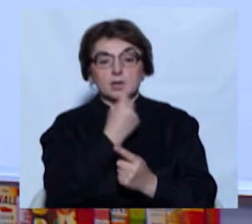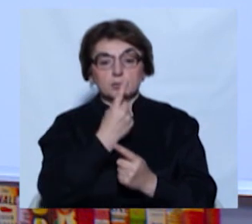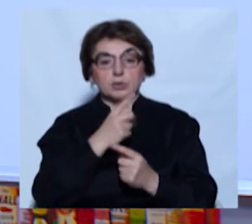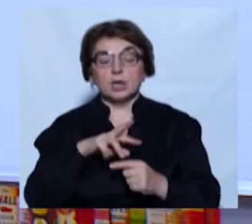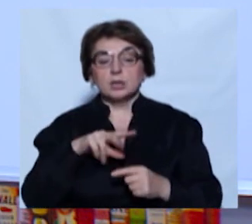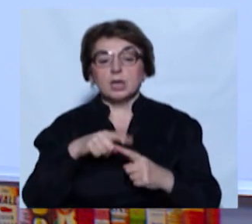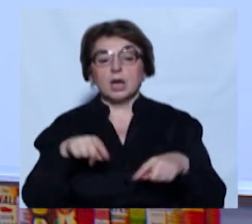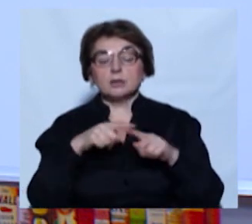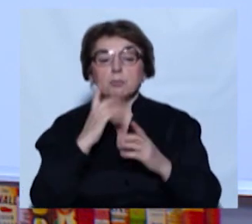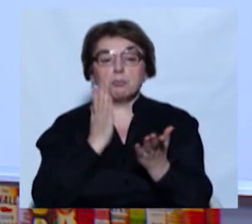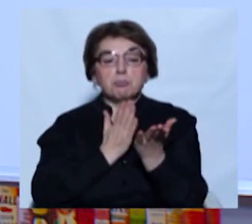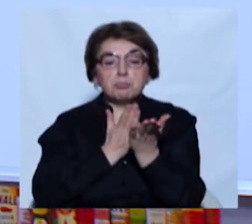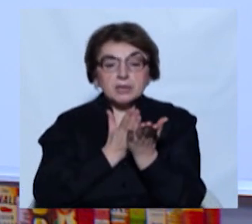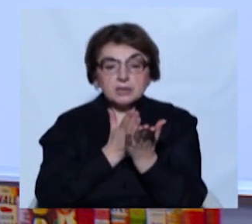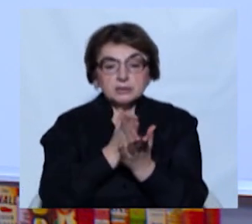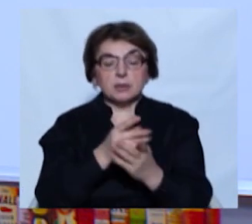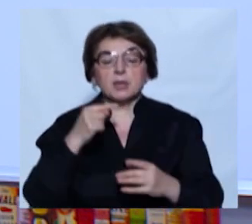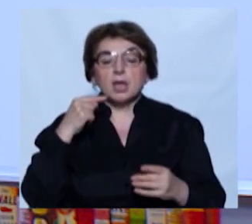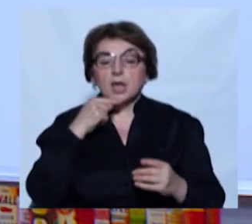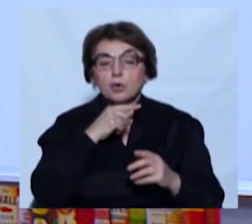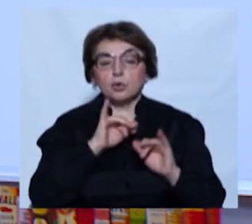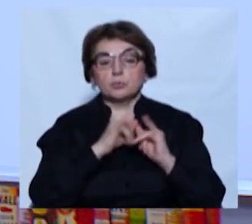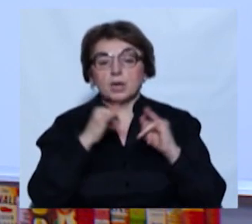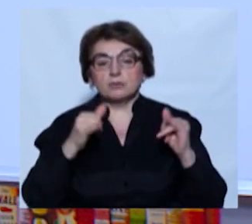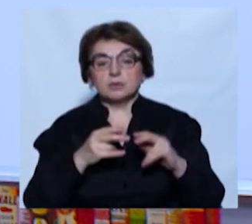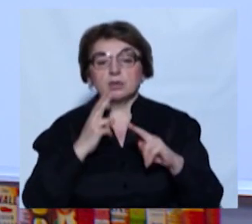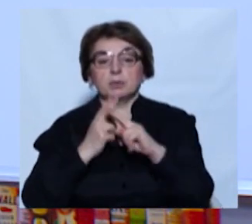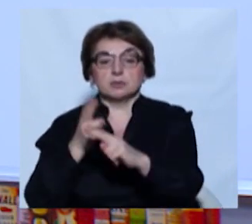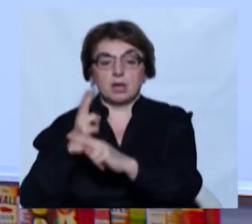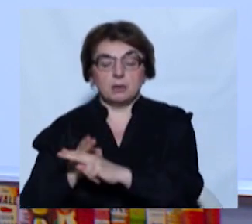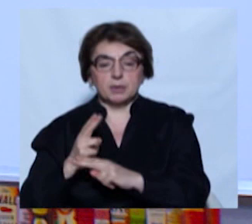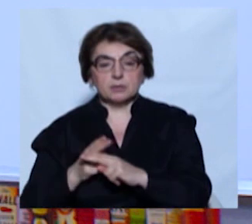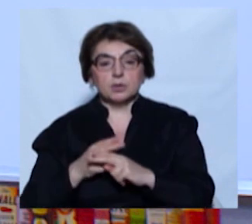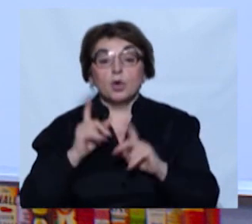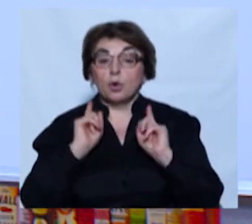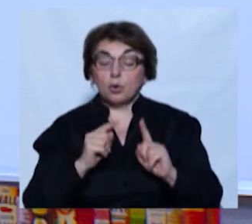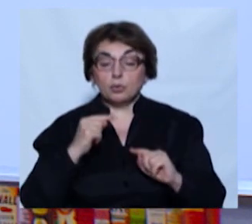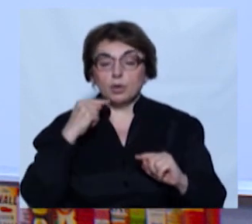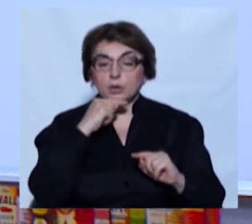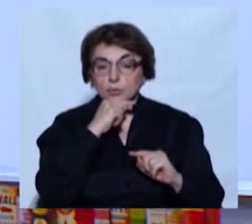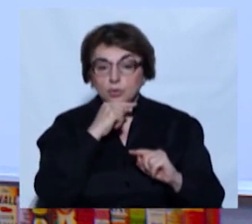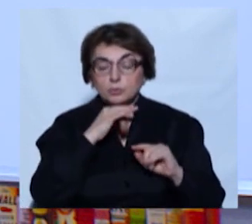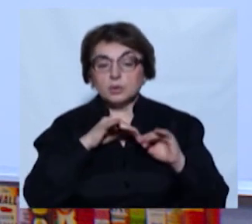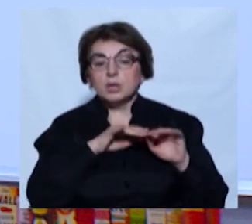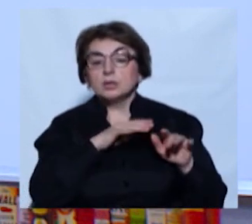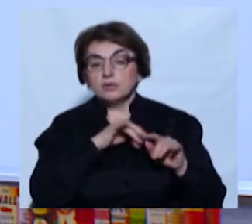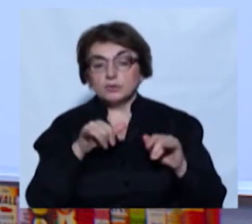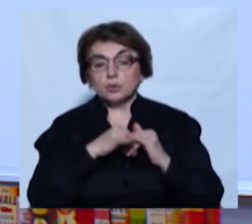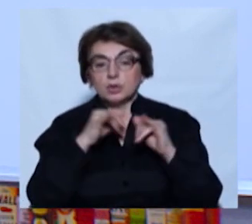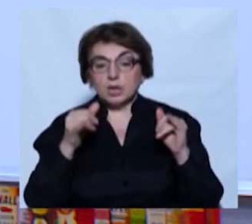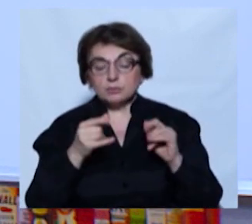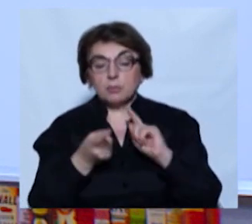დეგრადირება და ცვლილება პირდაპირ ეკონომიკურ განვითარებას აფერხებს, ხოლო ეკონომიკური განვითარება პირიქით გარემოს